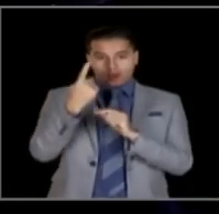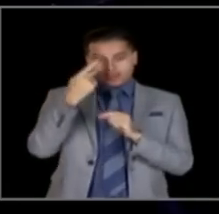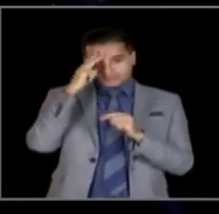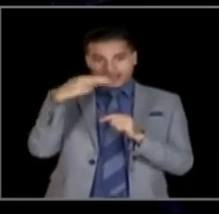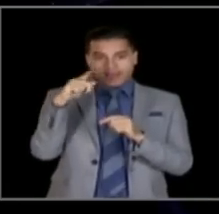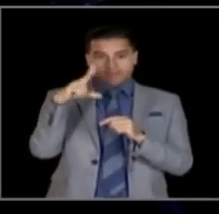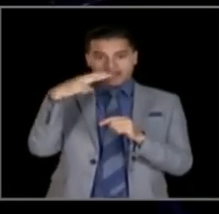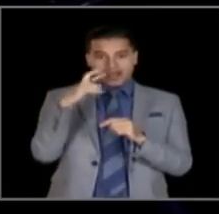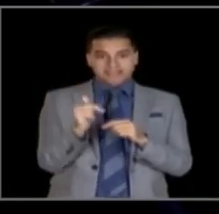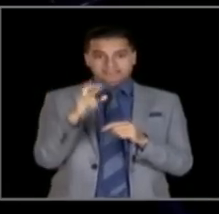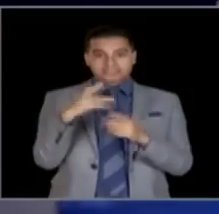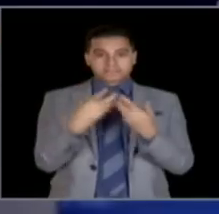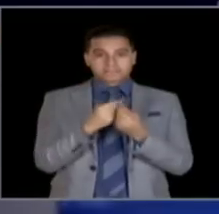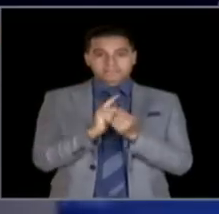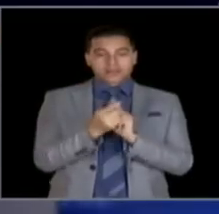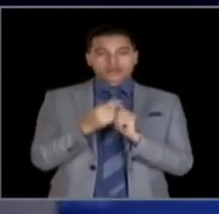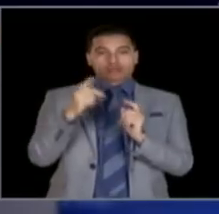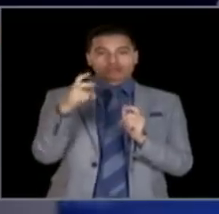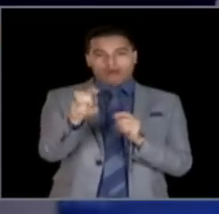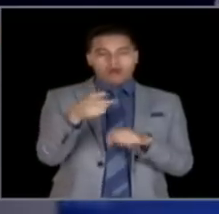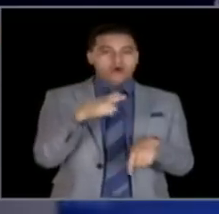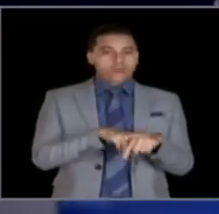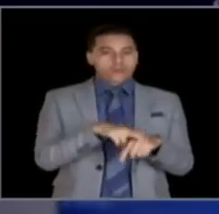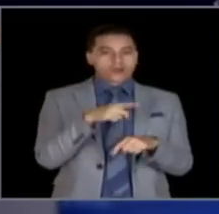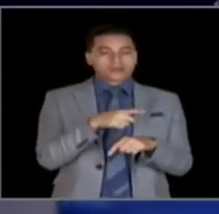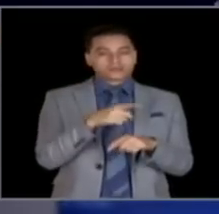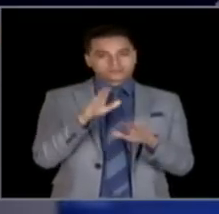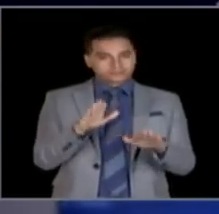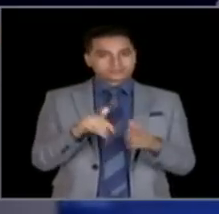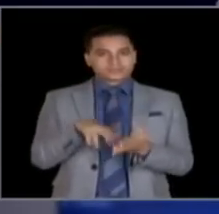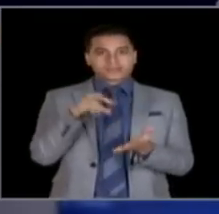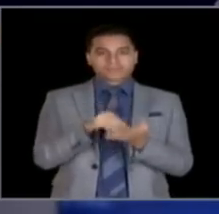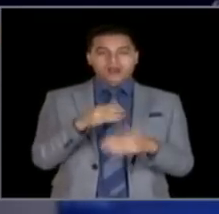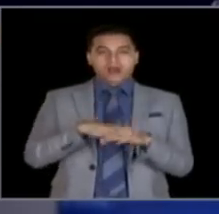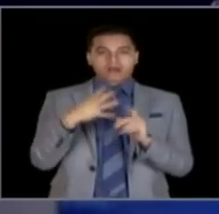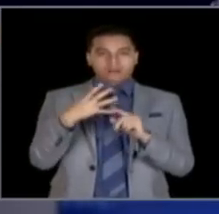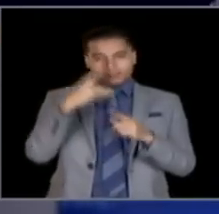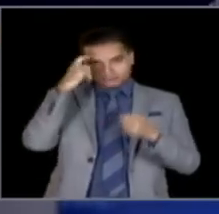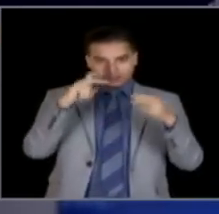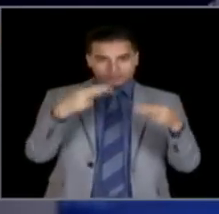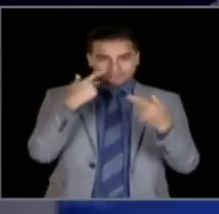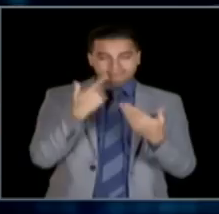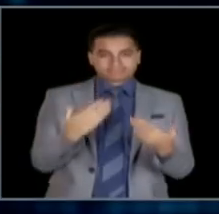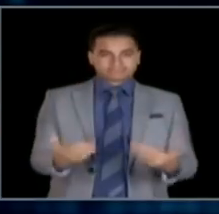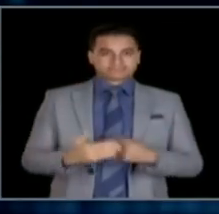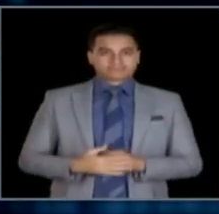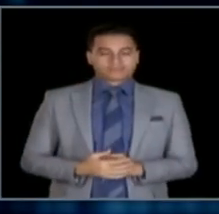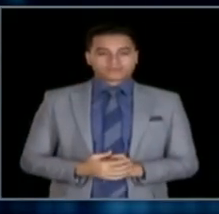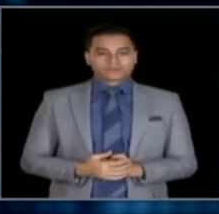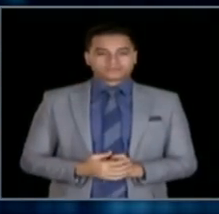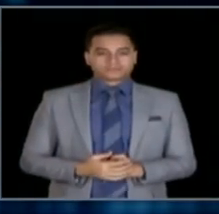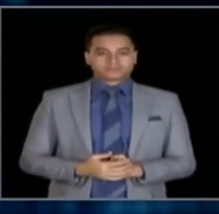رجع مكان طه الغرباوي. ودلوقتي مع الفقرة الرابعة، فقرة تحت الضغط.